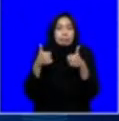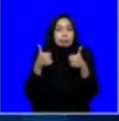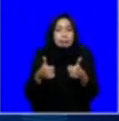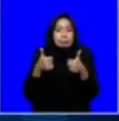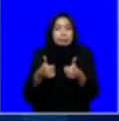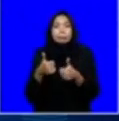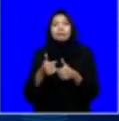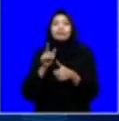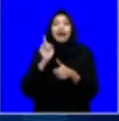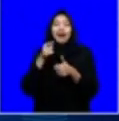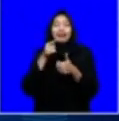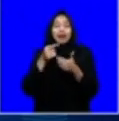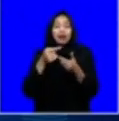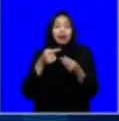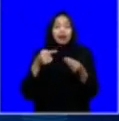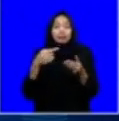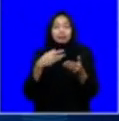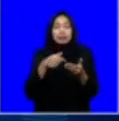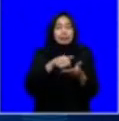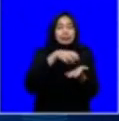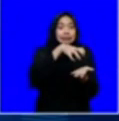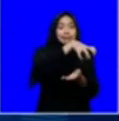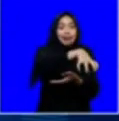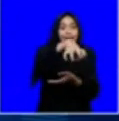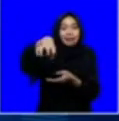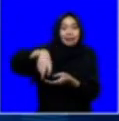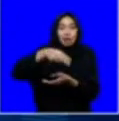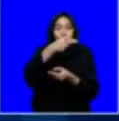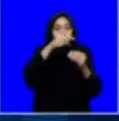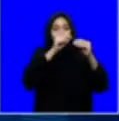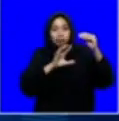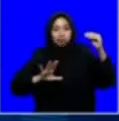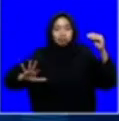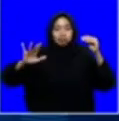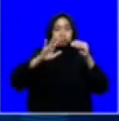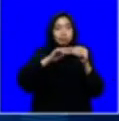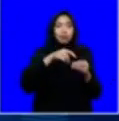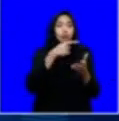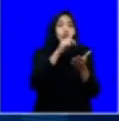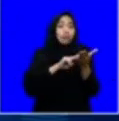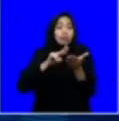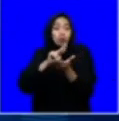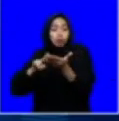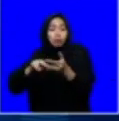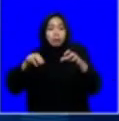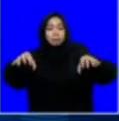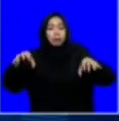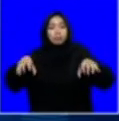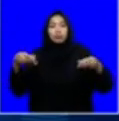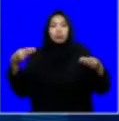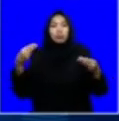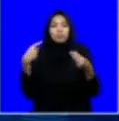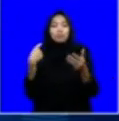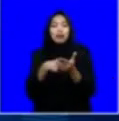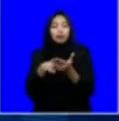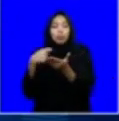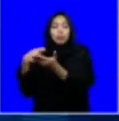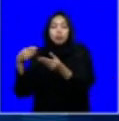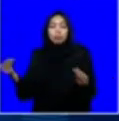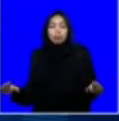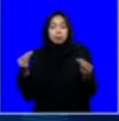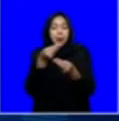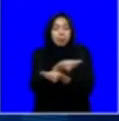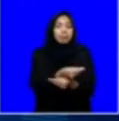melakukan berbagai macam pertukaran domestik di mahasiswa perguruan tinggi. Ya, kita akan mengambil mahasiswa dari baik dari